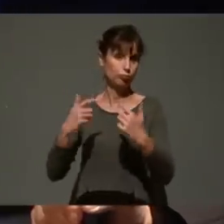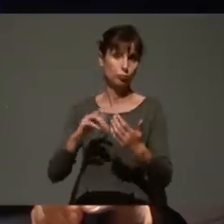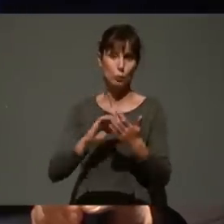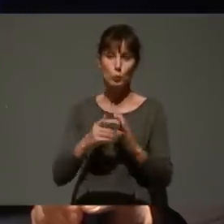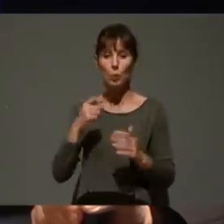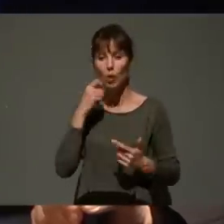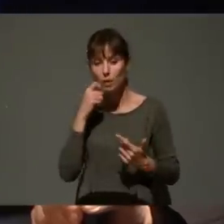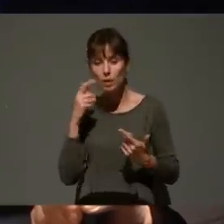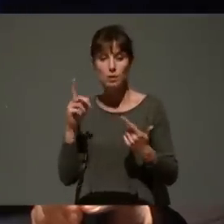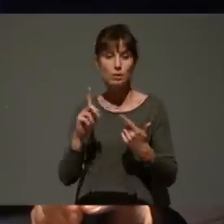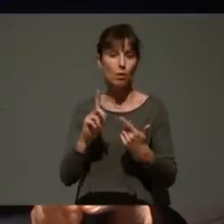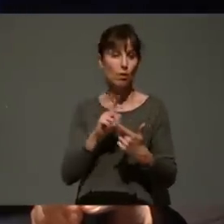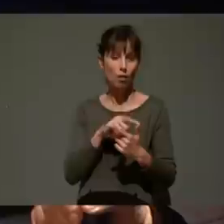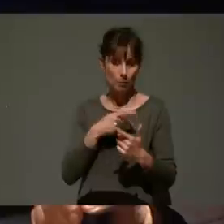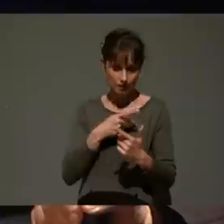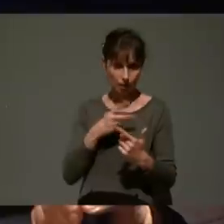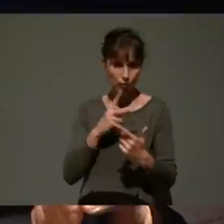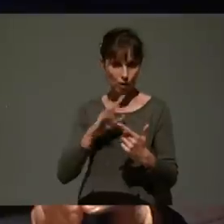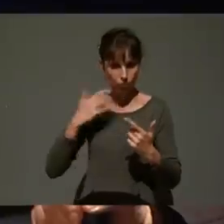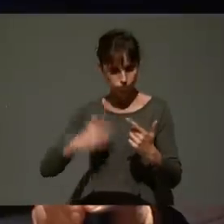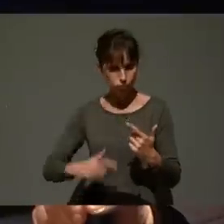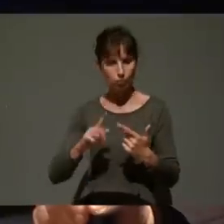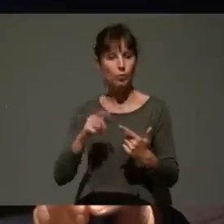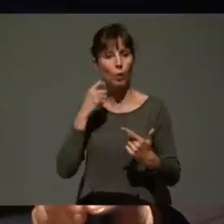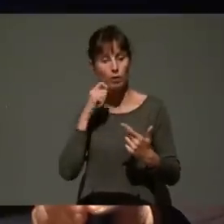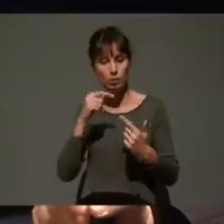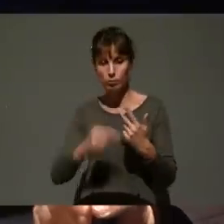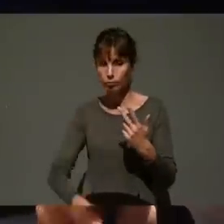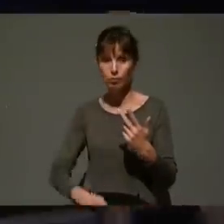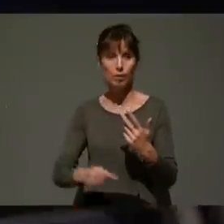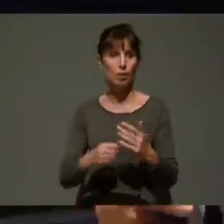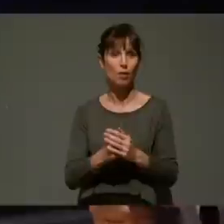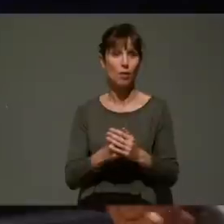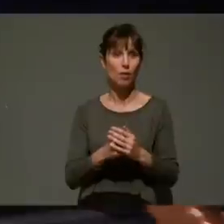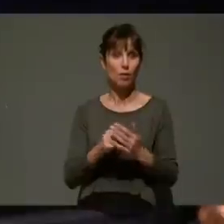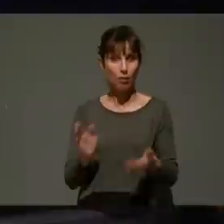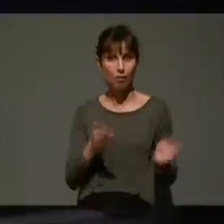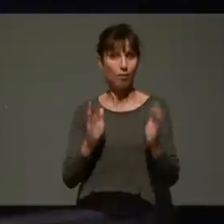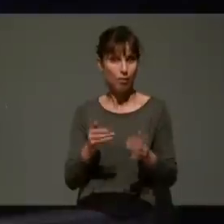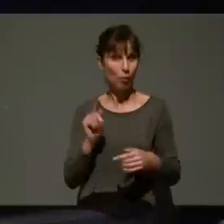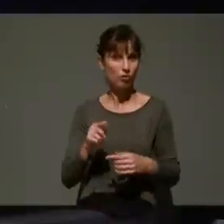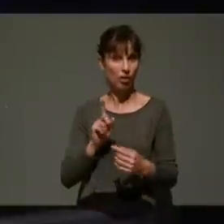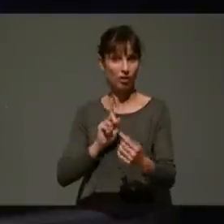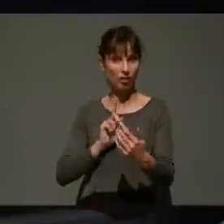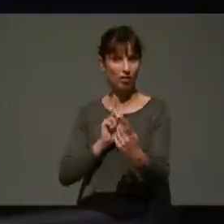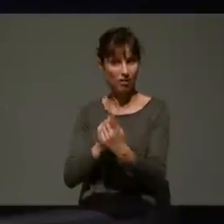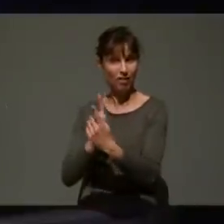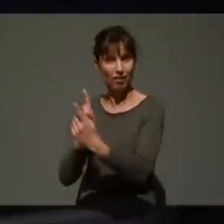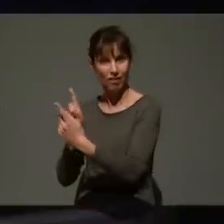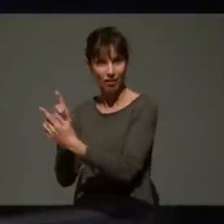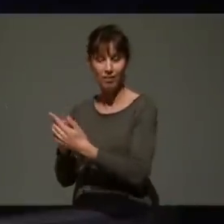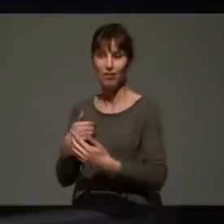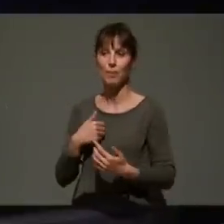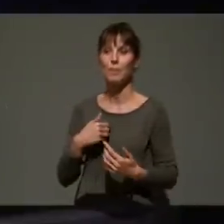Il y a dentiste, enfin il y a tout un comment dire, une session d'une batterie d'examens physiques qu'on fait